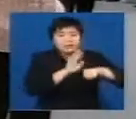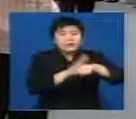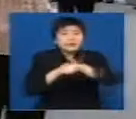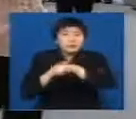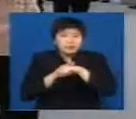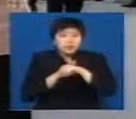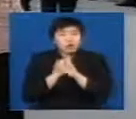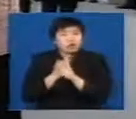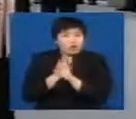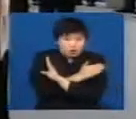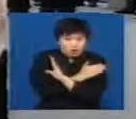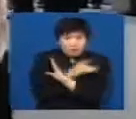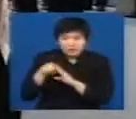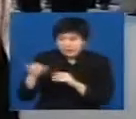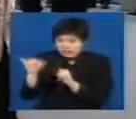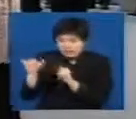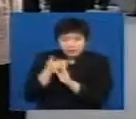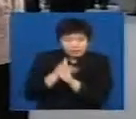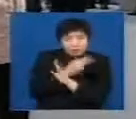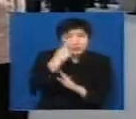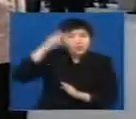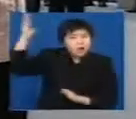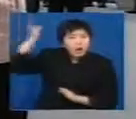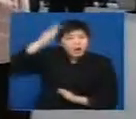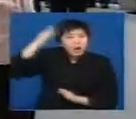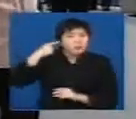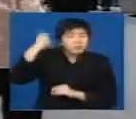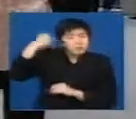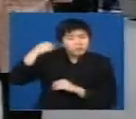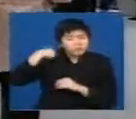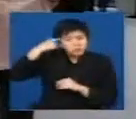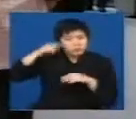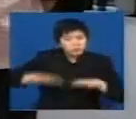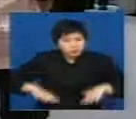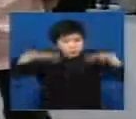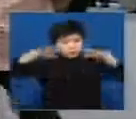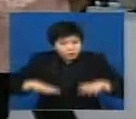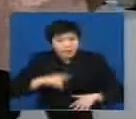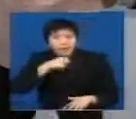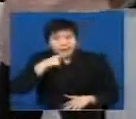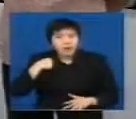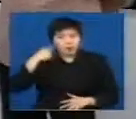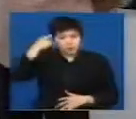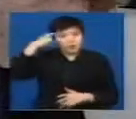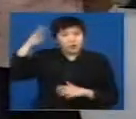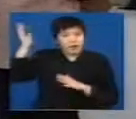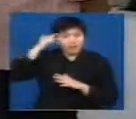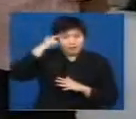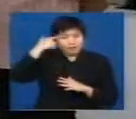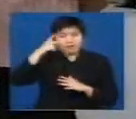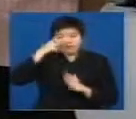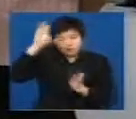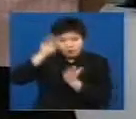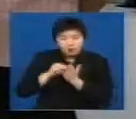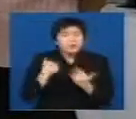าจากไอ้ข้อมูลทั้งหลายจากภูมิอากาศจากอะไรต่ออะไรจะเกิดเหตุอะไรเรารู้ล่วงหน้าบ้างพอสมควรนะครับด้วยวิทยาการใ